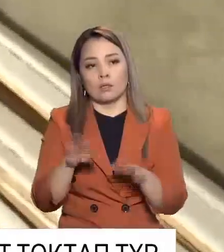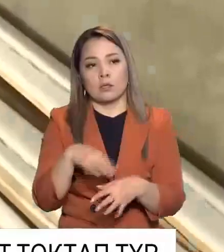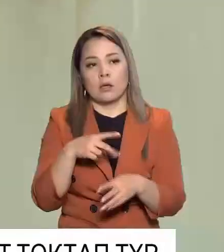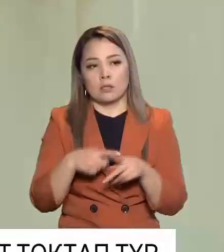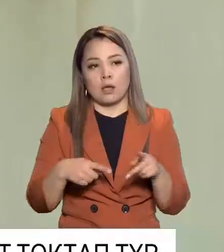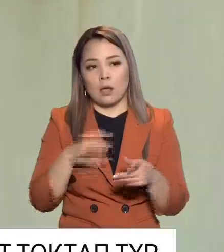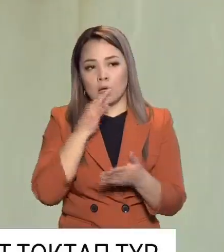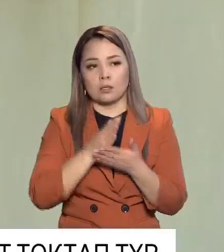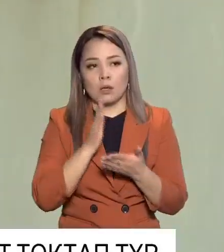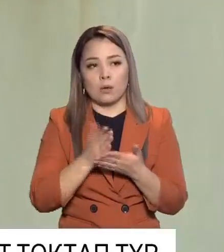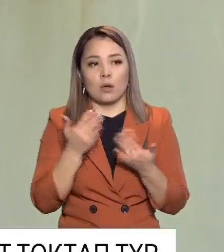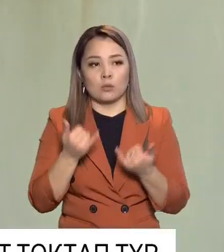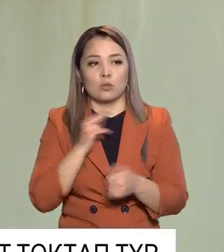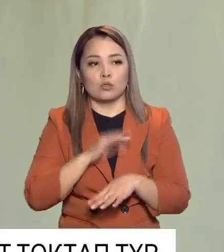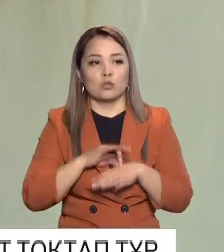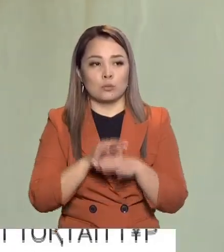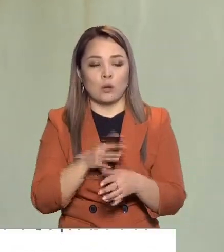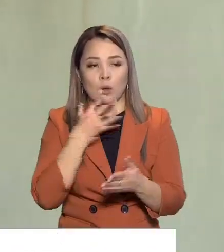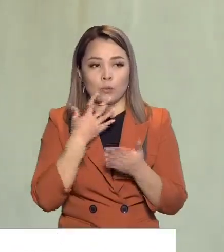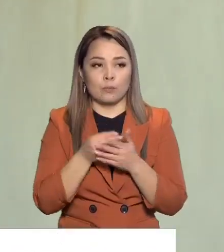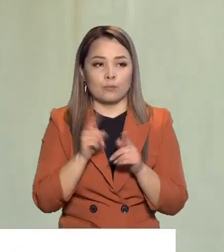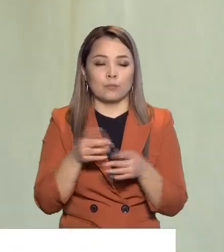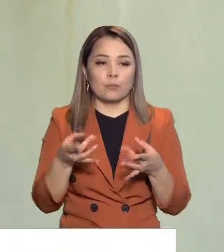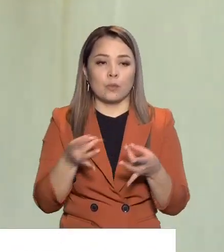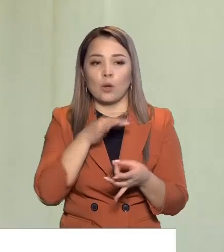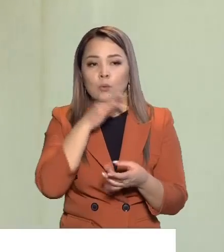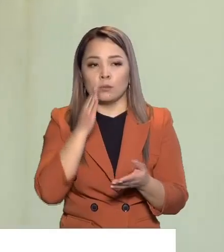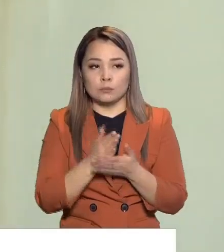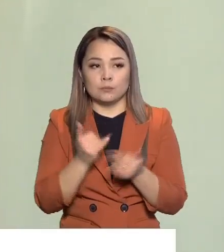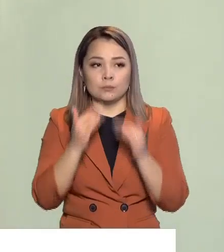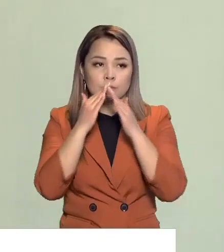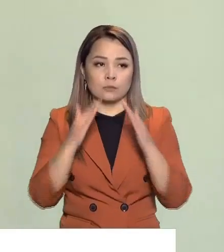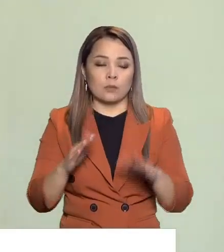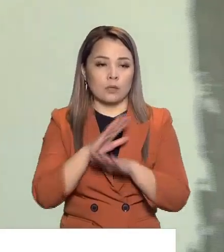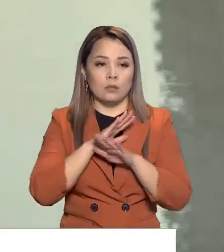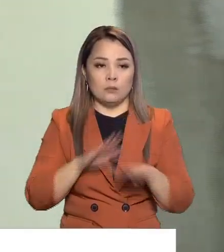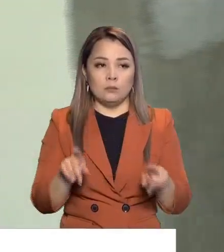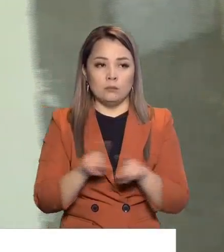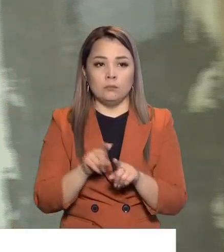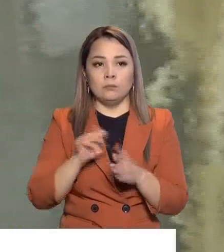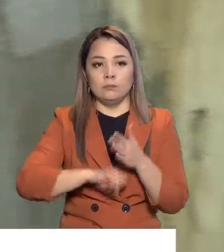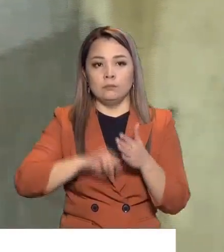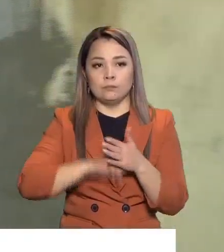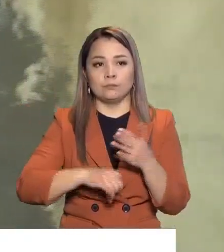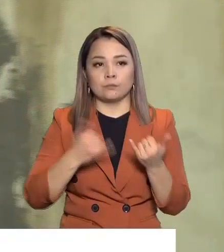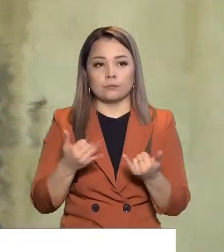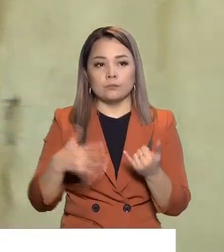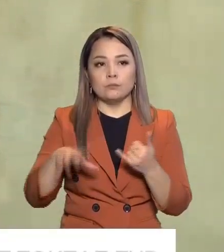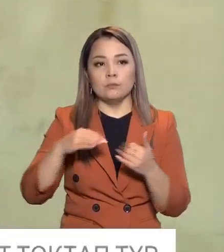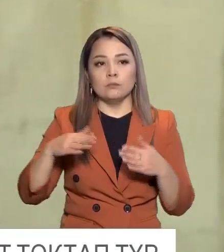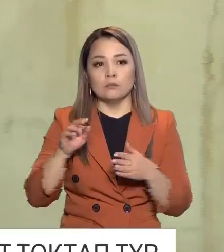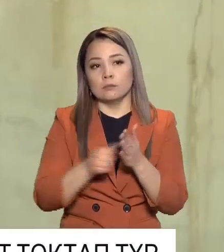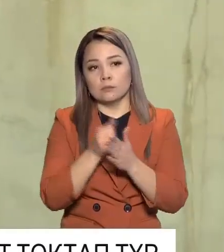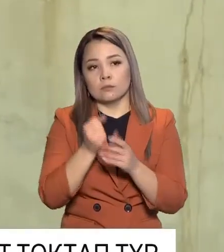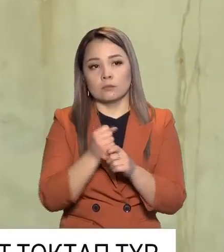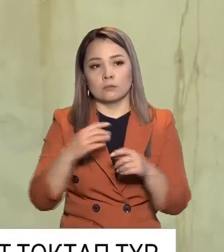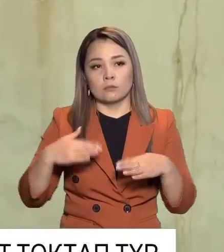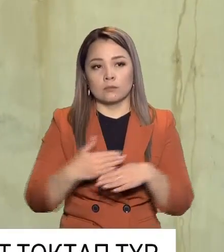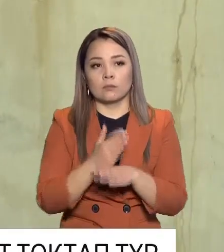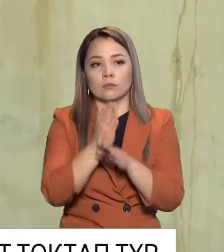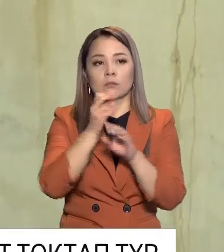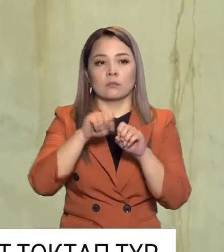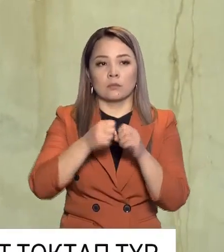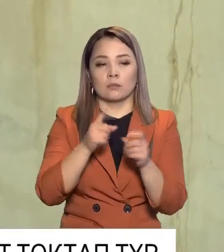қалдырған. Мұндағы жасалған жұмыстың өзінде шикілік көп. Шатыры жабылмаған, соның кесірінен жағылған сылақ сыз тартып